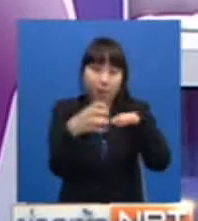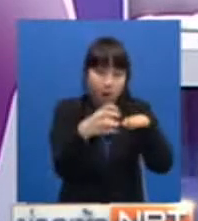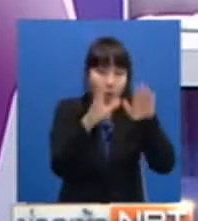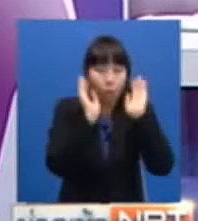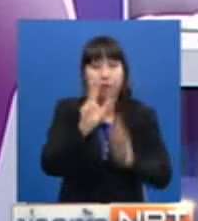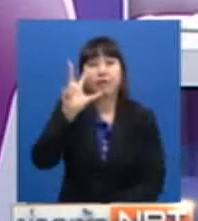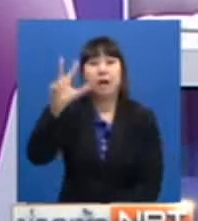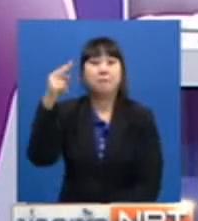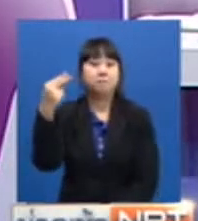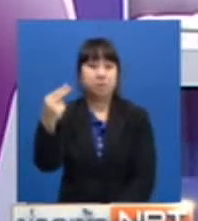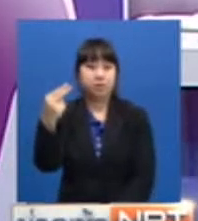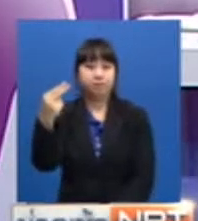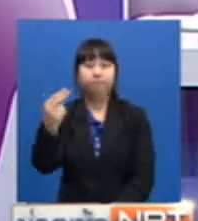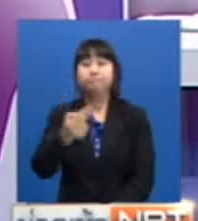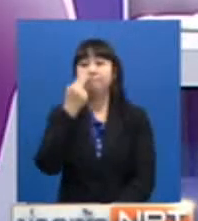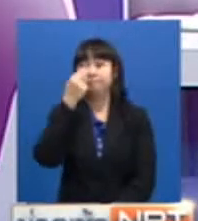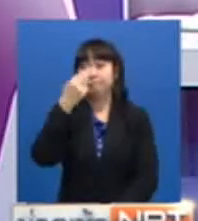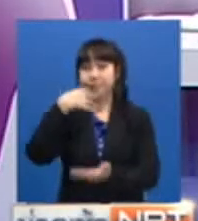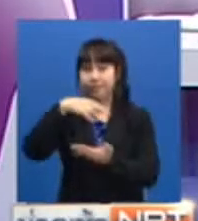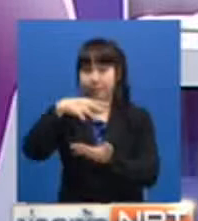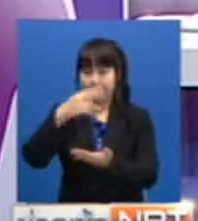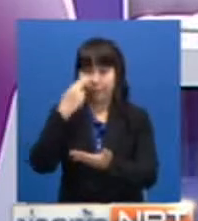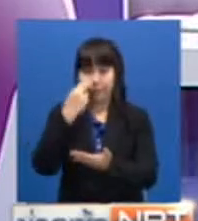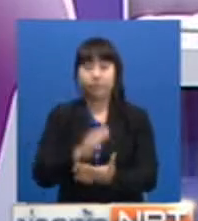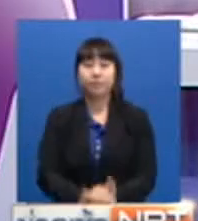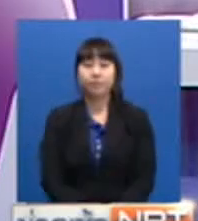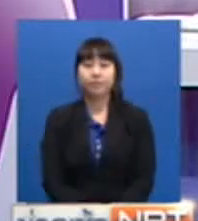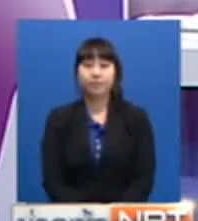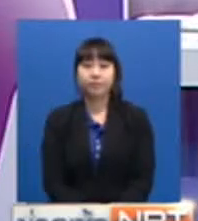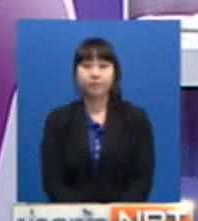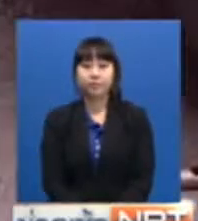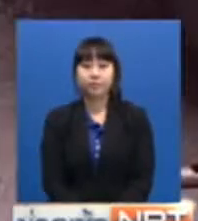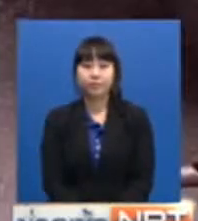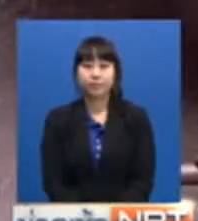30,000 รายเลยทีเดียวไปติดตามรายละเอียดจากรายงานกันค่ะ